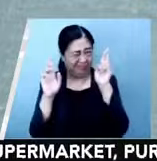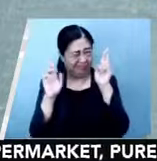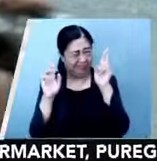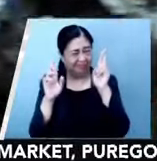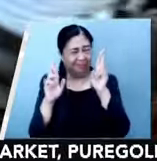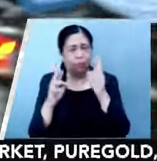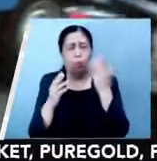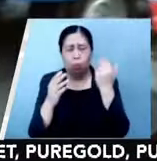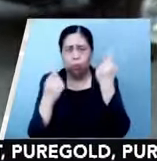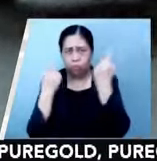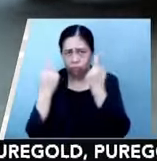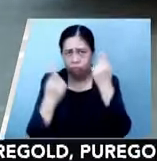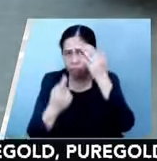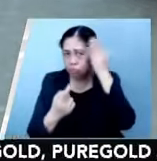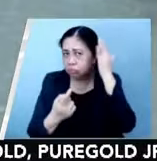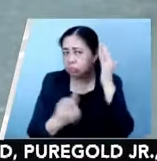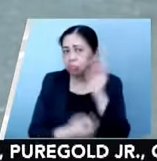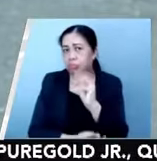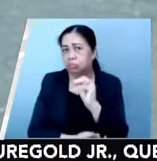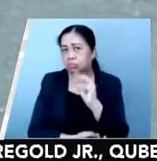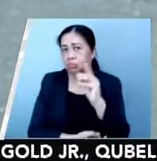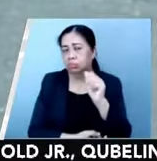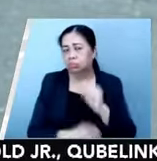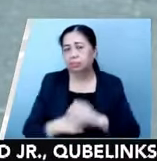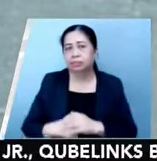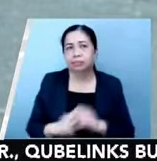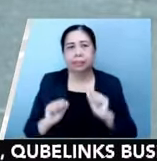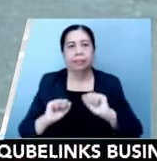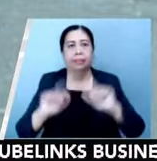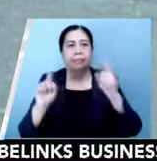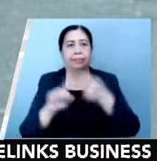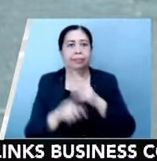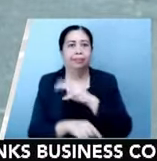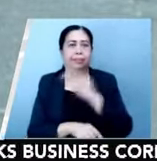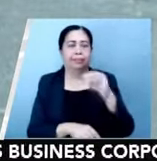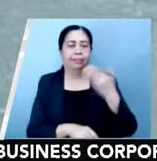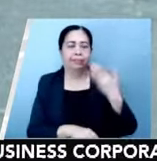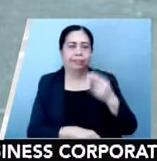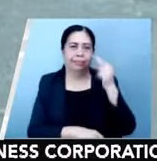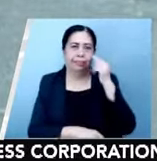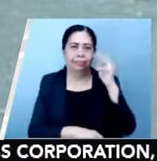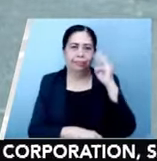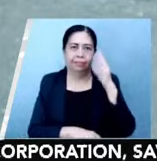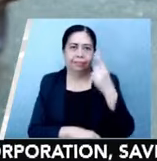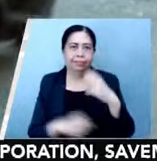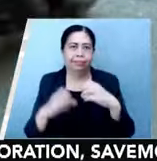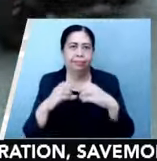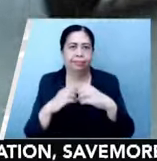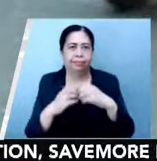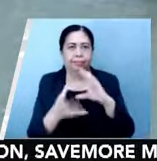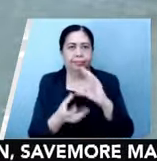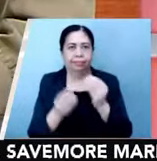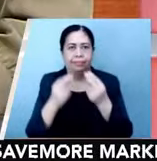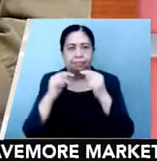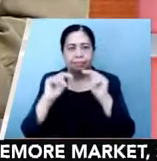ng MMDA. Live mula rito sa Maynila, ako si Nico Wahe para sa GMA Integrated News.